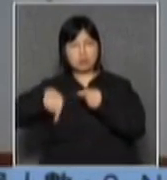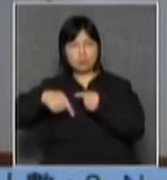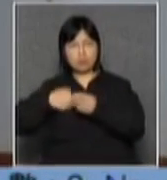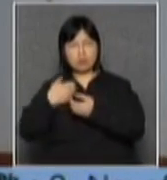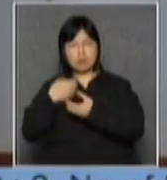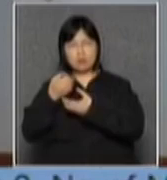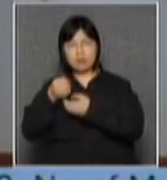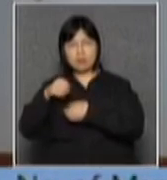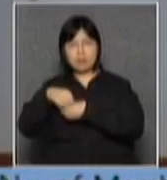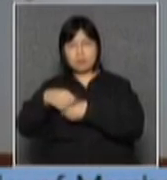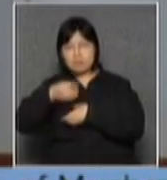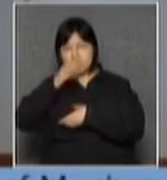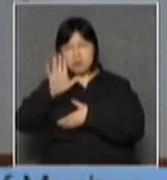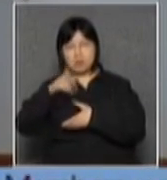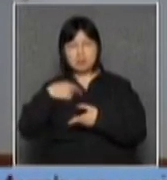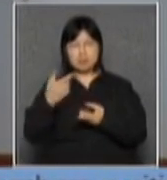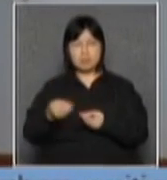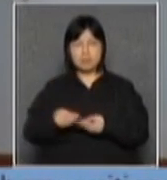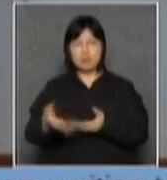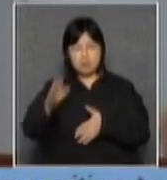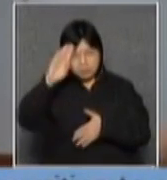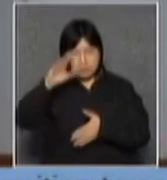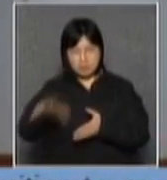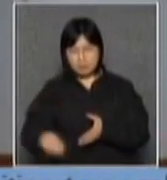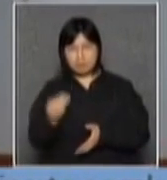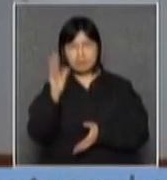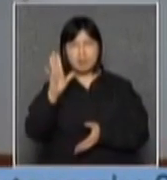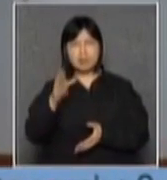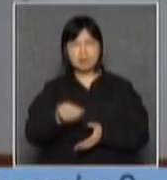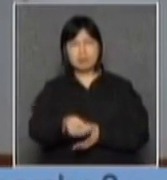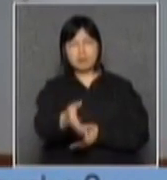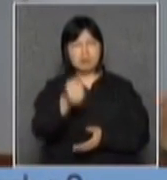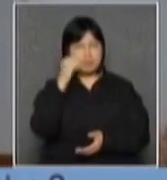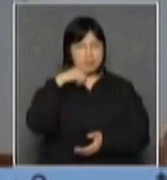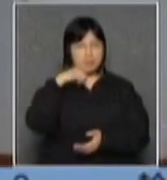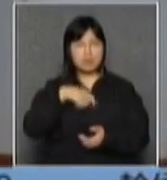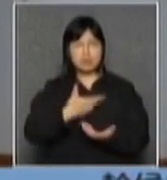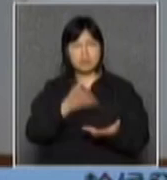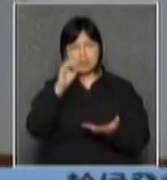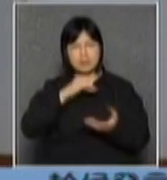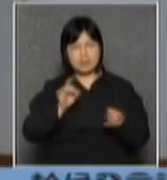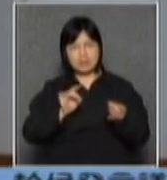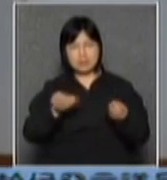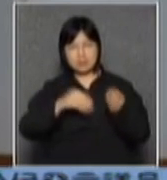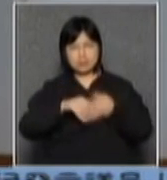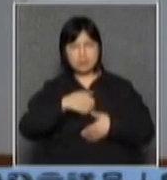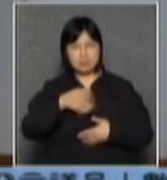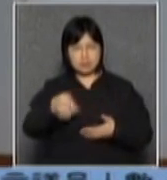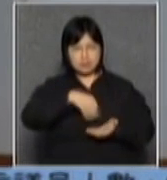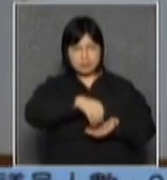咗佢啦，係咪啊？又唔好意思啊，執到500蚊俾你啦，伯伯，我今晚唔好執紙皮啦，係咪？